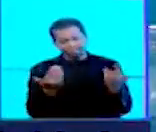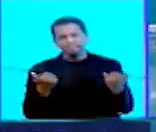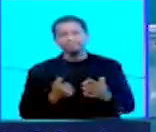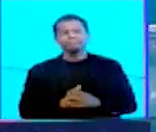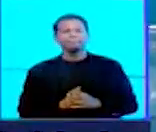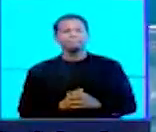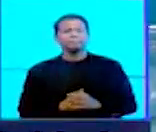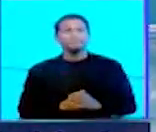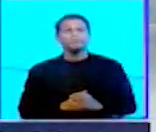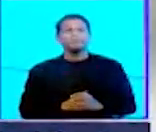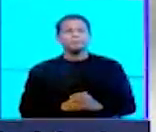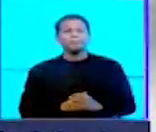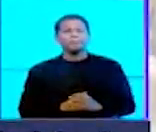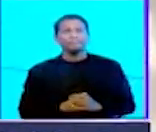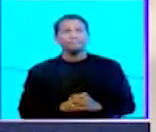tangan.